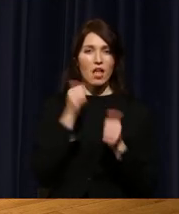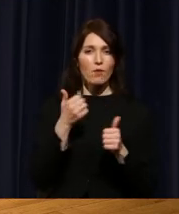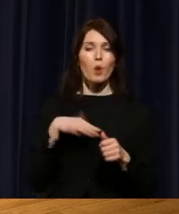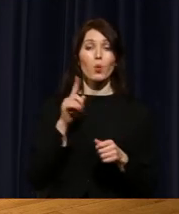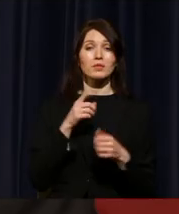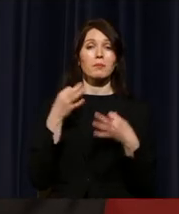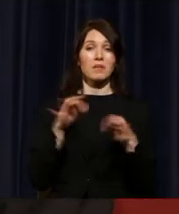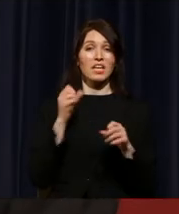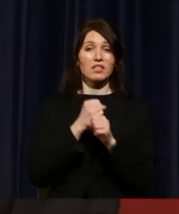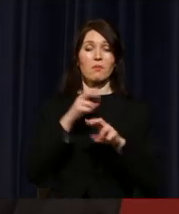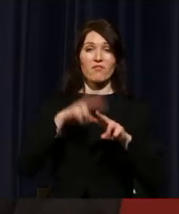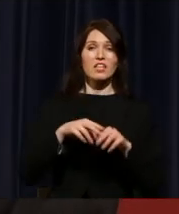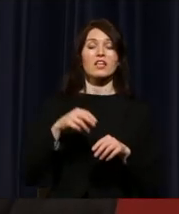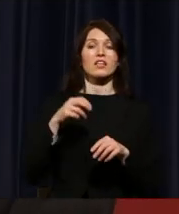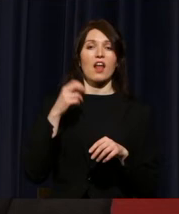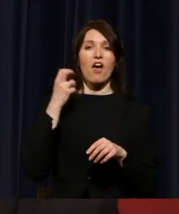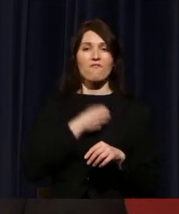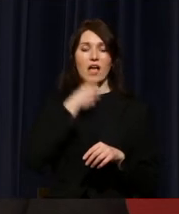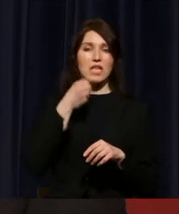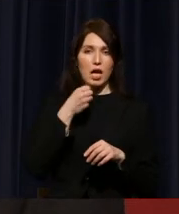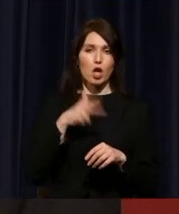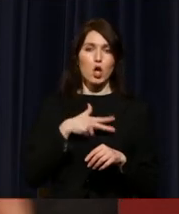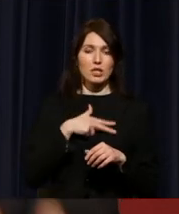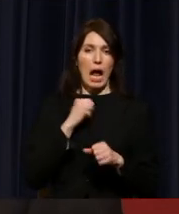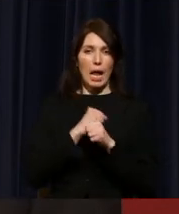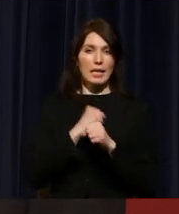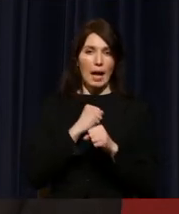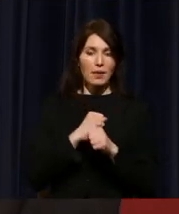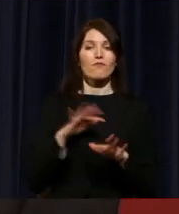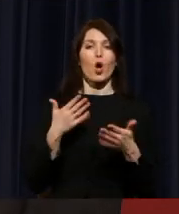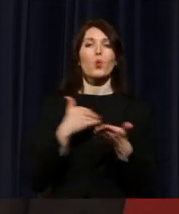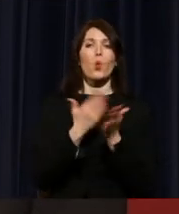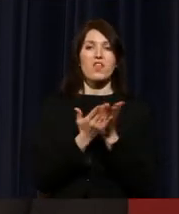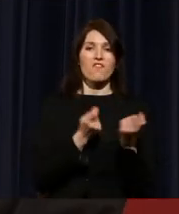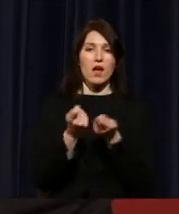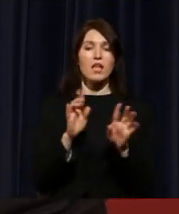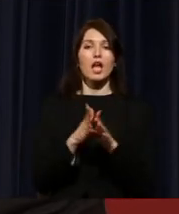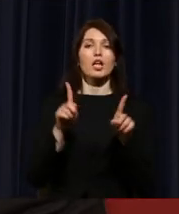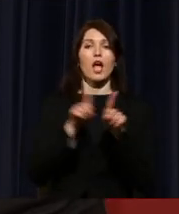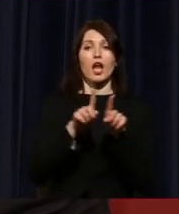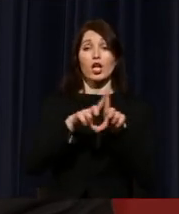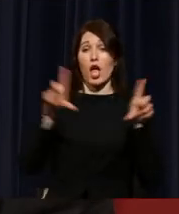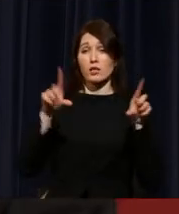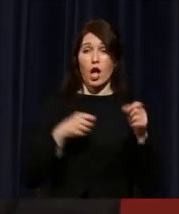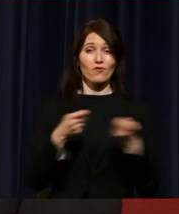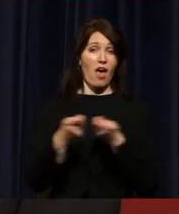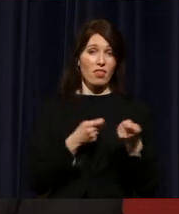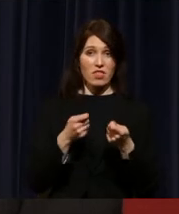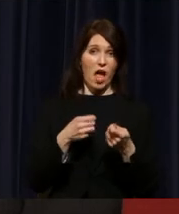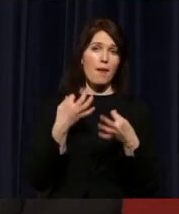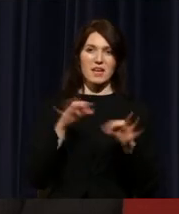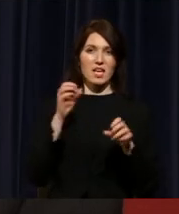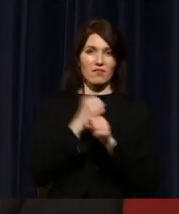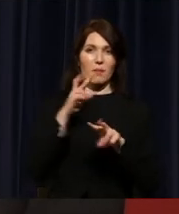ir vakances uz vecāko sociālo darbinieku, nodaļas vadītāju, arī iestāžu vadītāju, jo nav jau tik